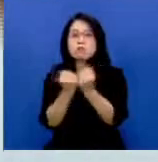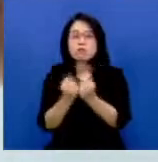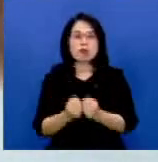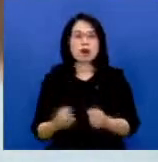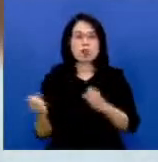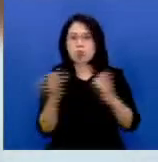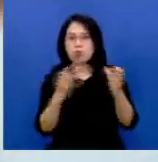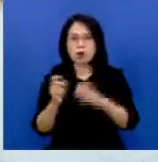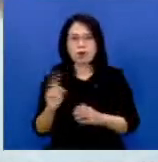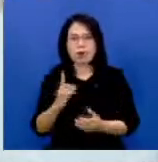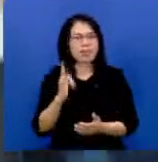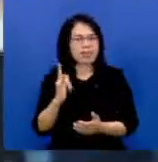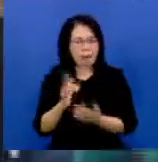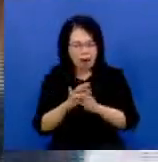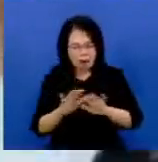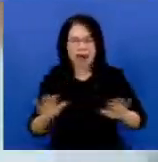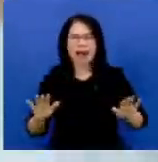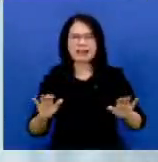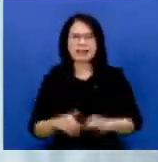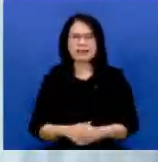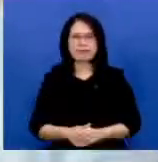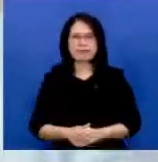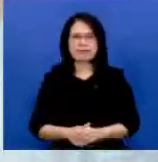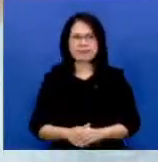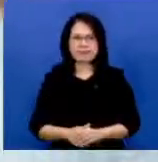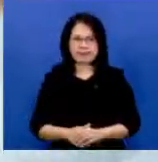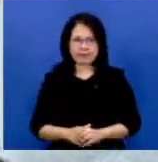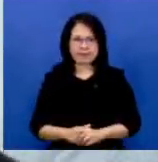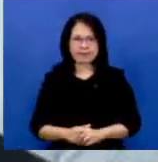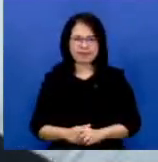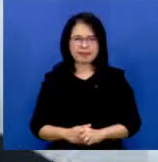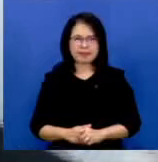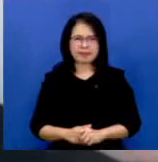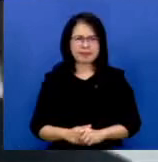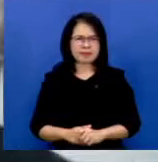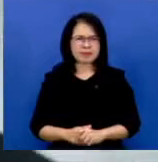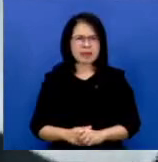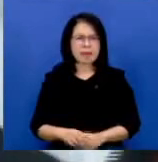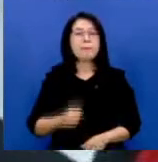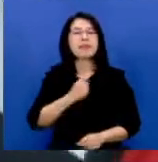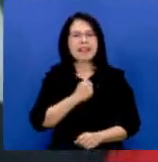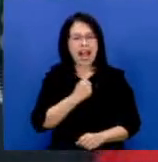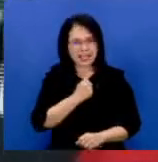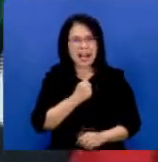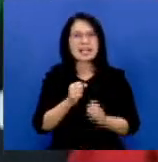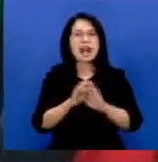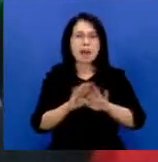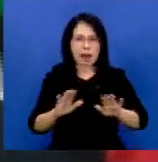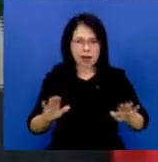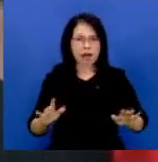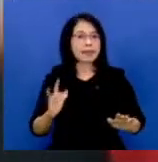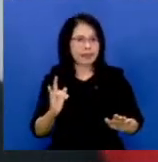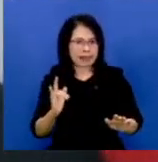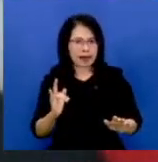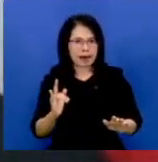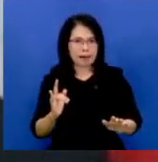Ya, karena kita optimis Jawa Tengah masih bisa kami jaga, kami pertahankan suaranya. Semoga apa